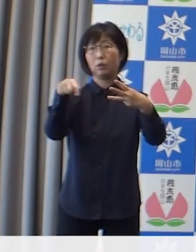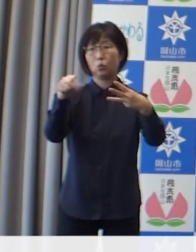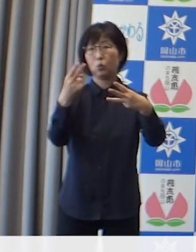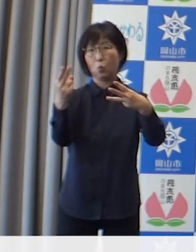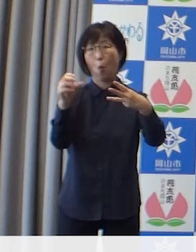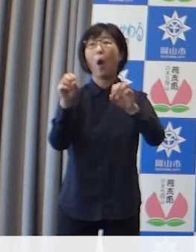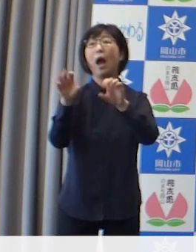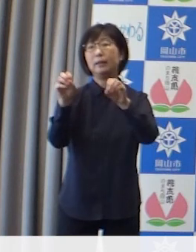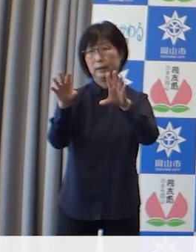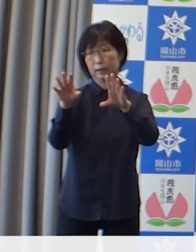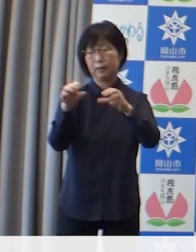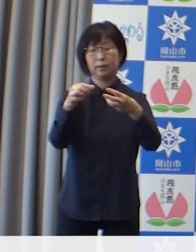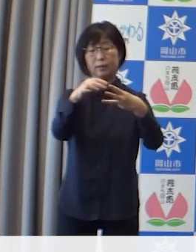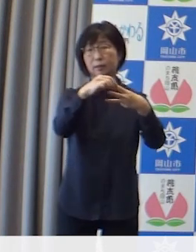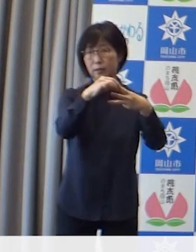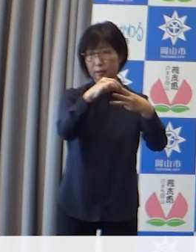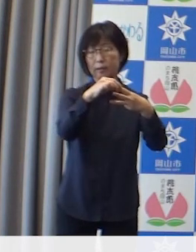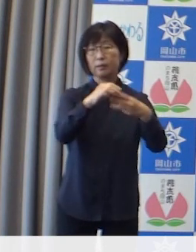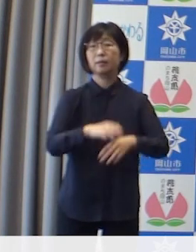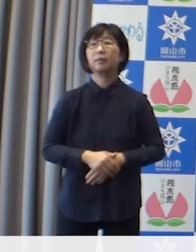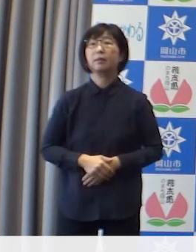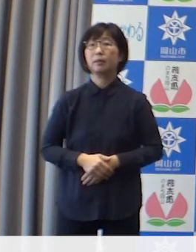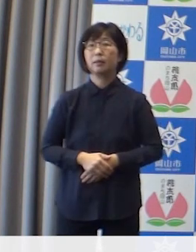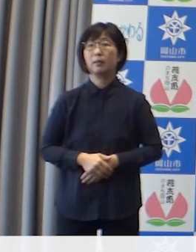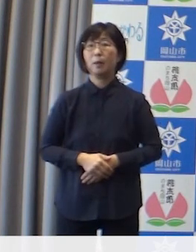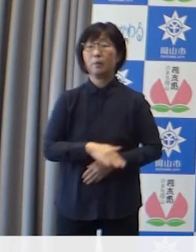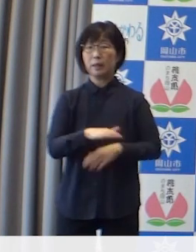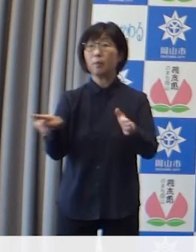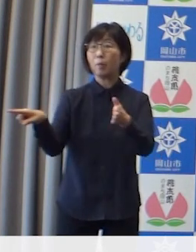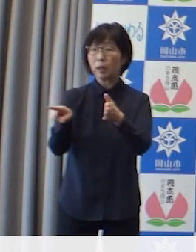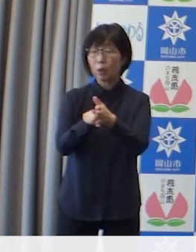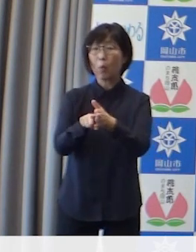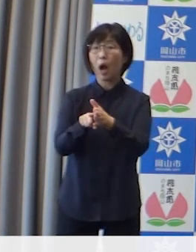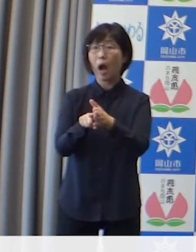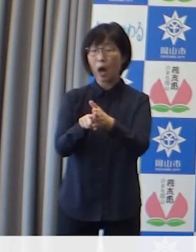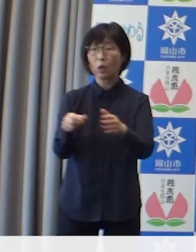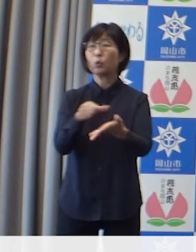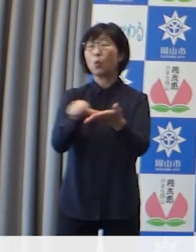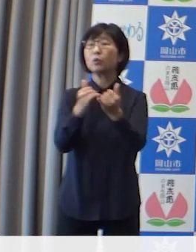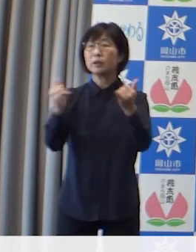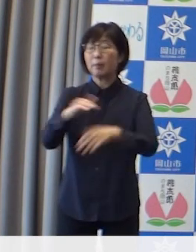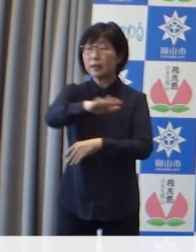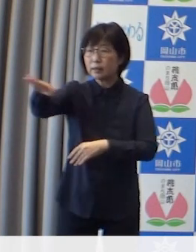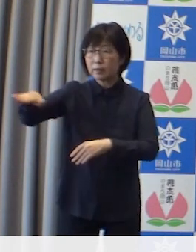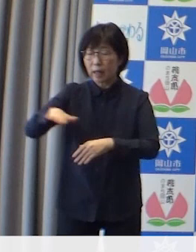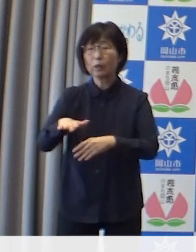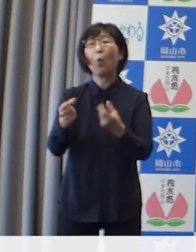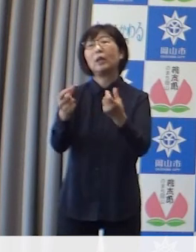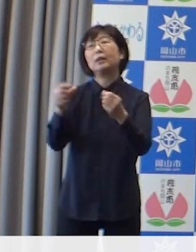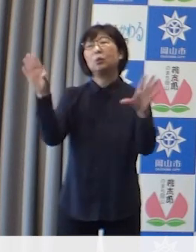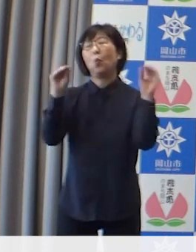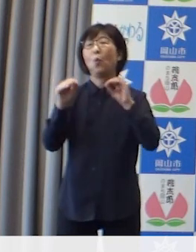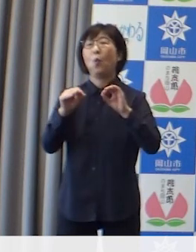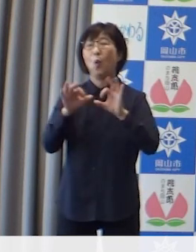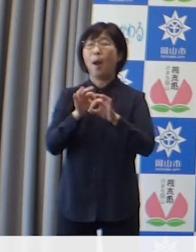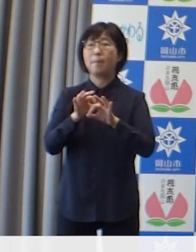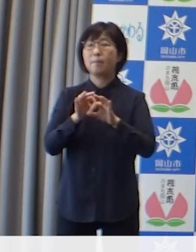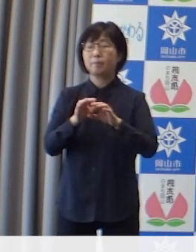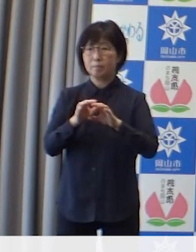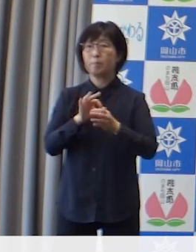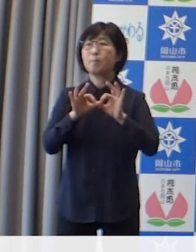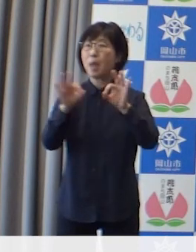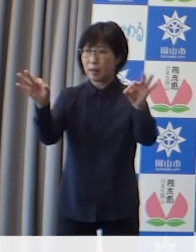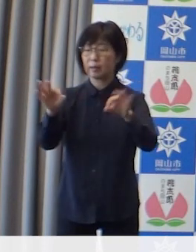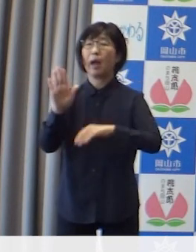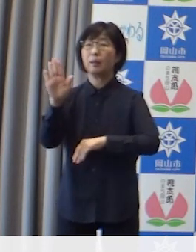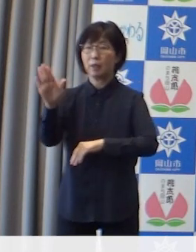であります。今までは登録した全員に対して同じ情報を配信しており、全員が関わる一般的